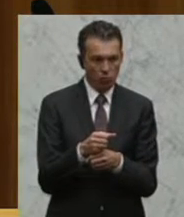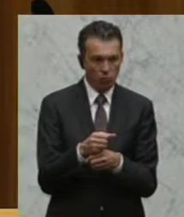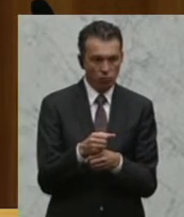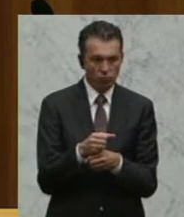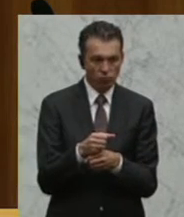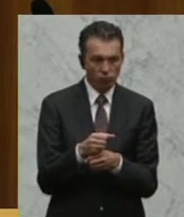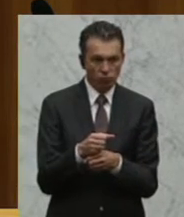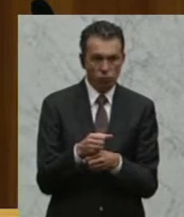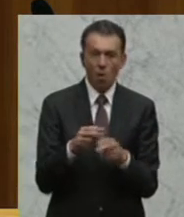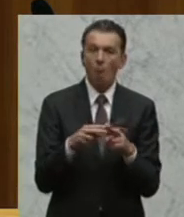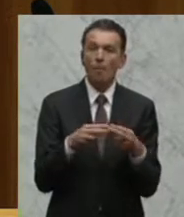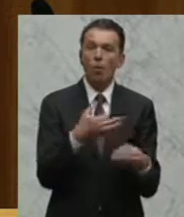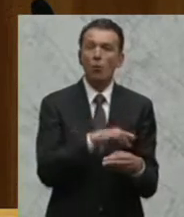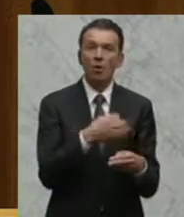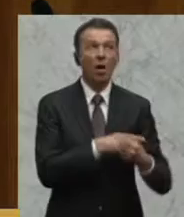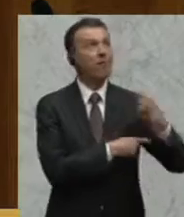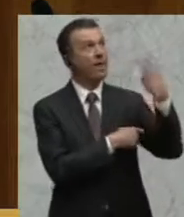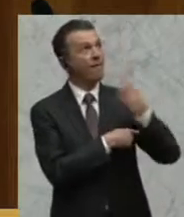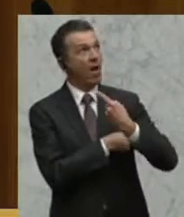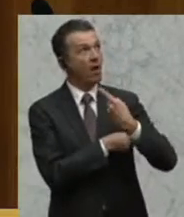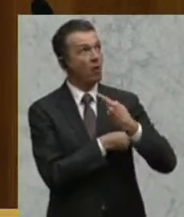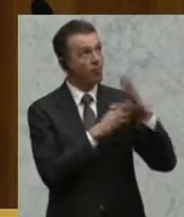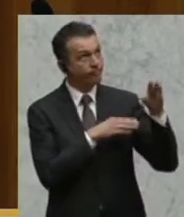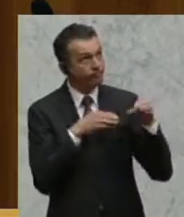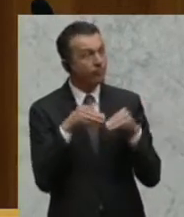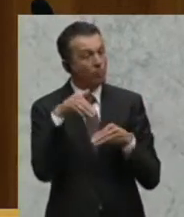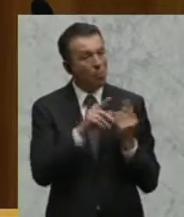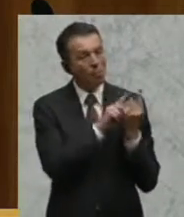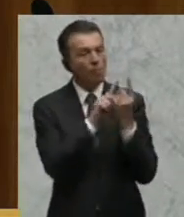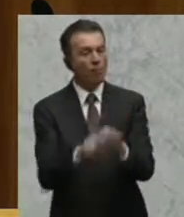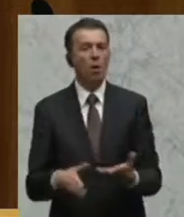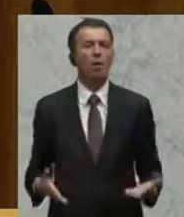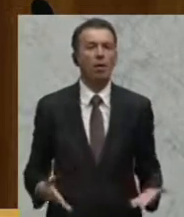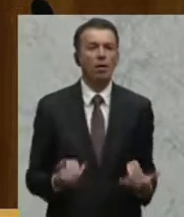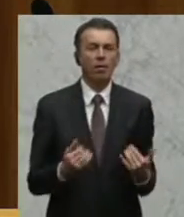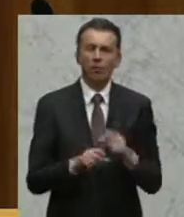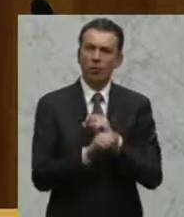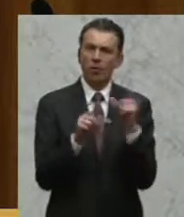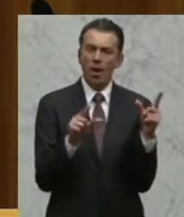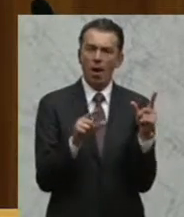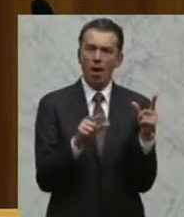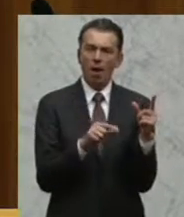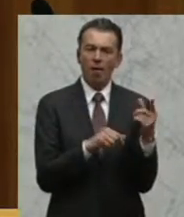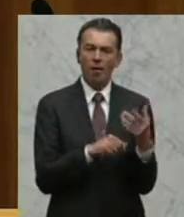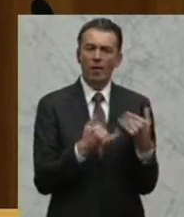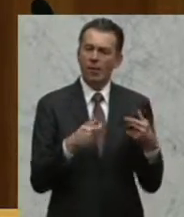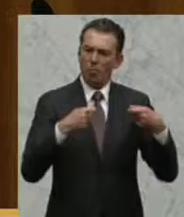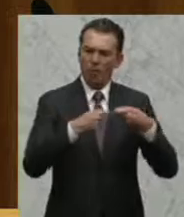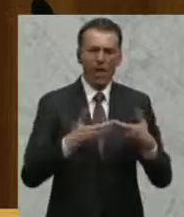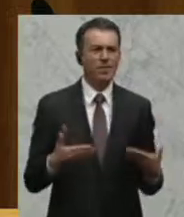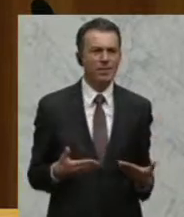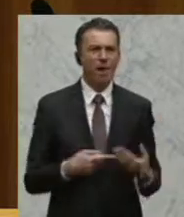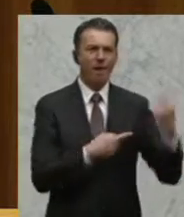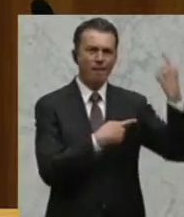des Bundeskanzlers gebunden ist. Und jetzt haben wir ja praktisch die Weisungskette. Jetzt passt das ja alles zusammen.